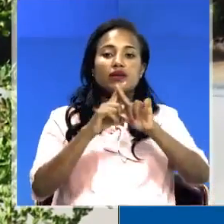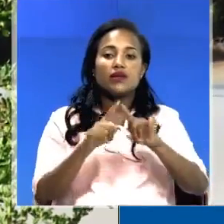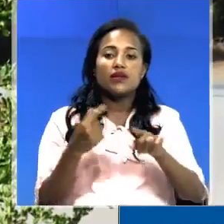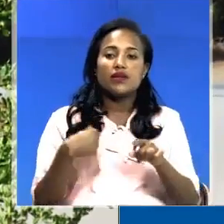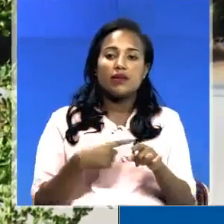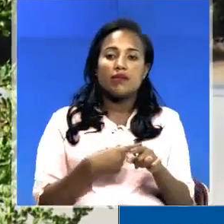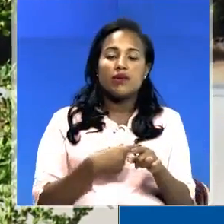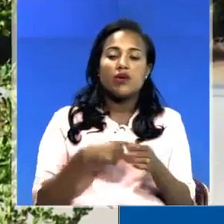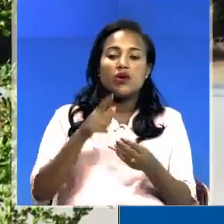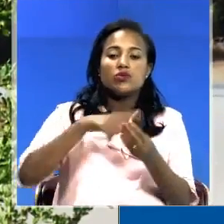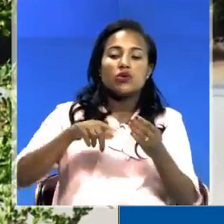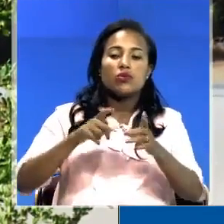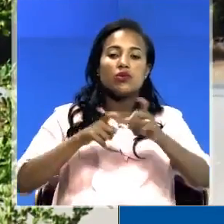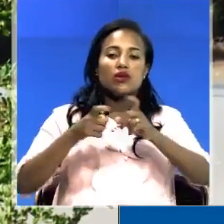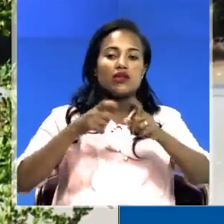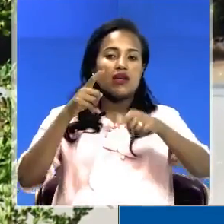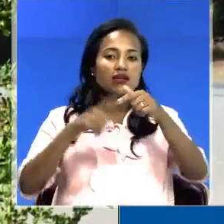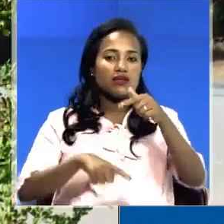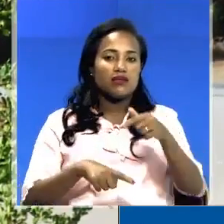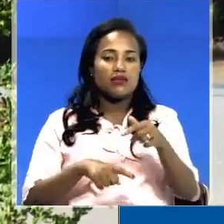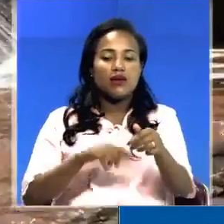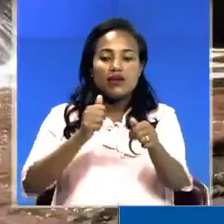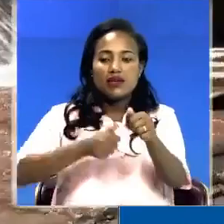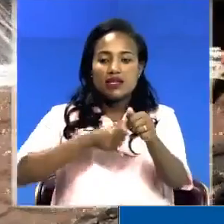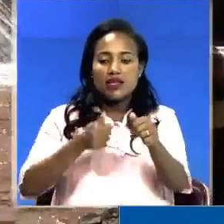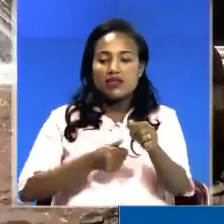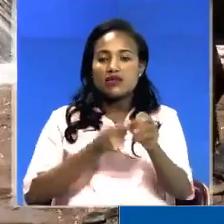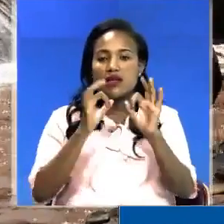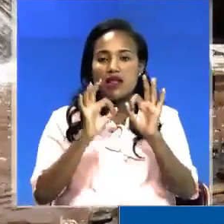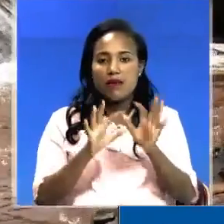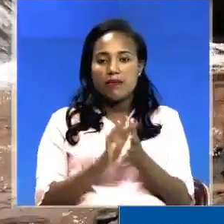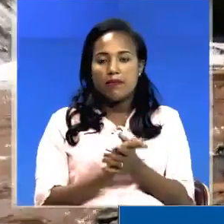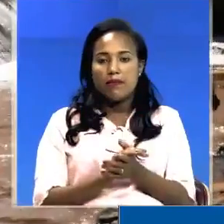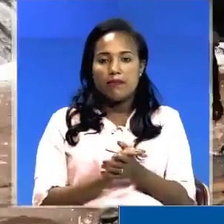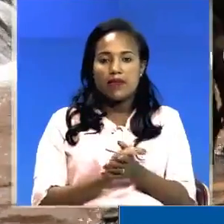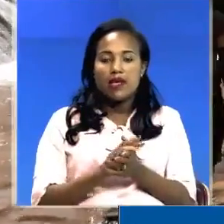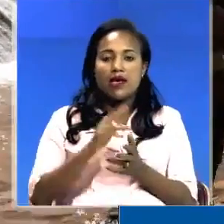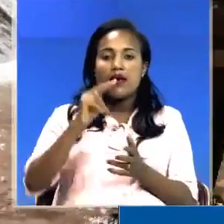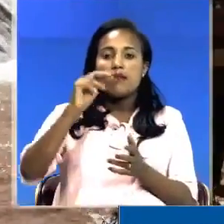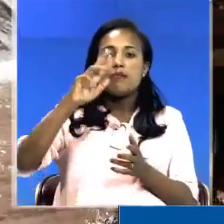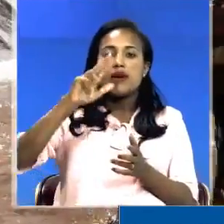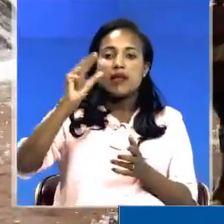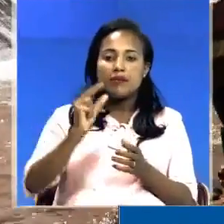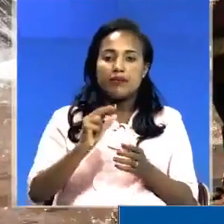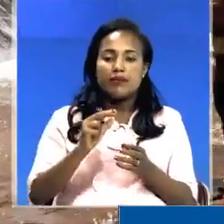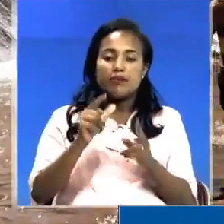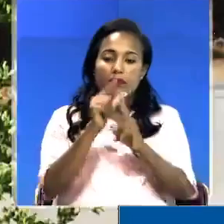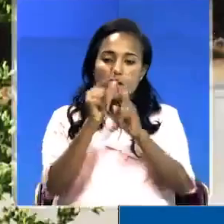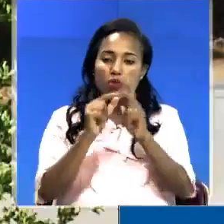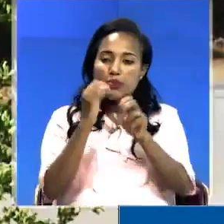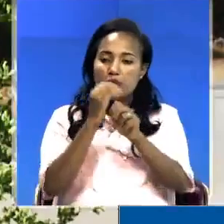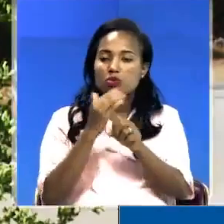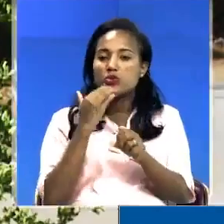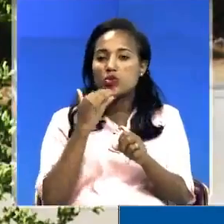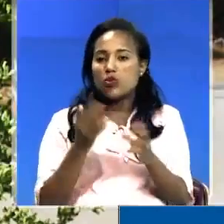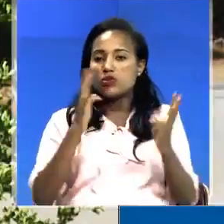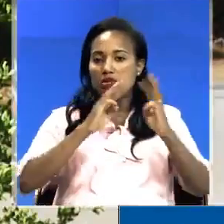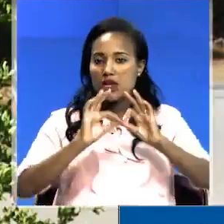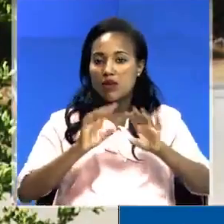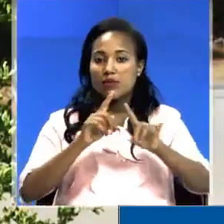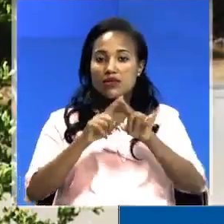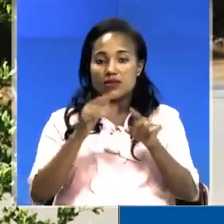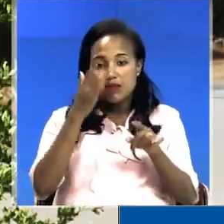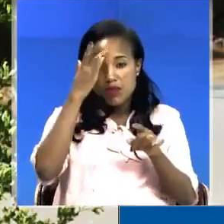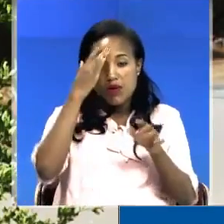ያን ዙሮ መቆጣጠር አንችልም። የሚተከታተልሽ የለም ዙሮ መረብ መርጦ እኮ ማዝ ችግር የለውም አይደለም። ግን ዝም ብሎ በጠባብ መረብ